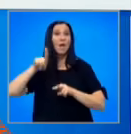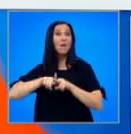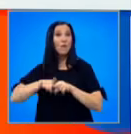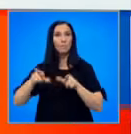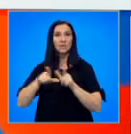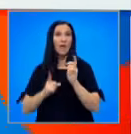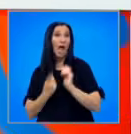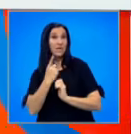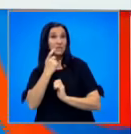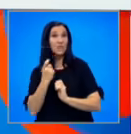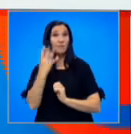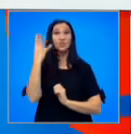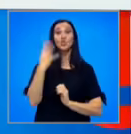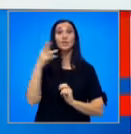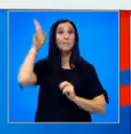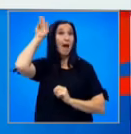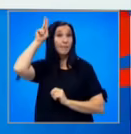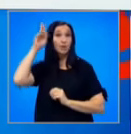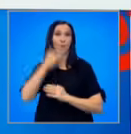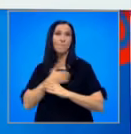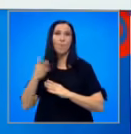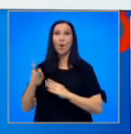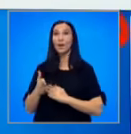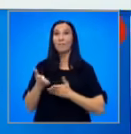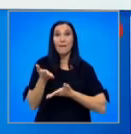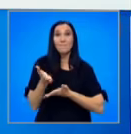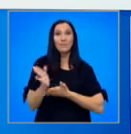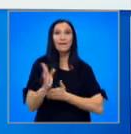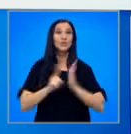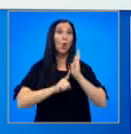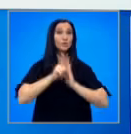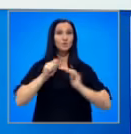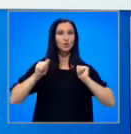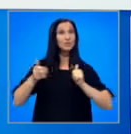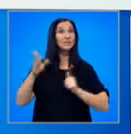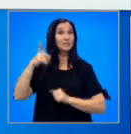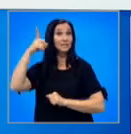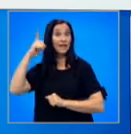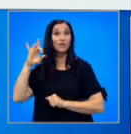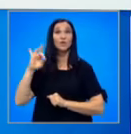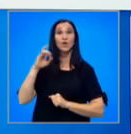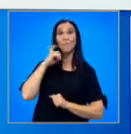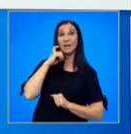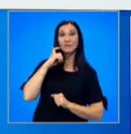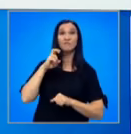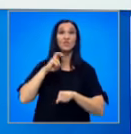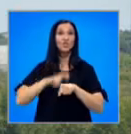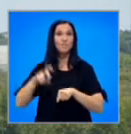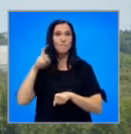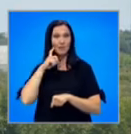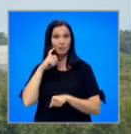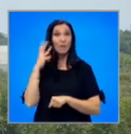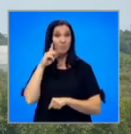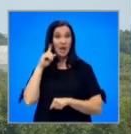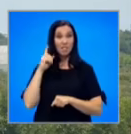Мъск изстрелва 4 аматьори на поредна знакова мисия за космическия туризъм след стартовете на Ричард Брансън и Джеф Безос.